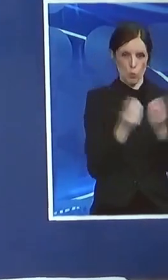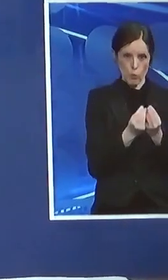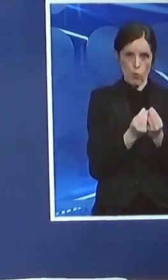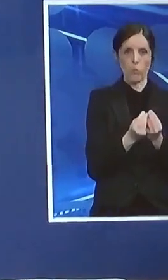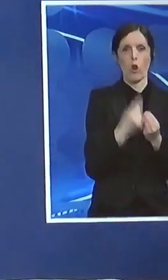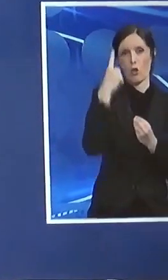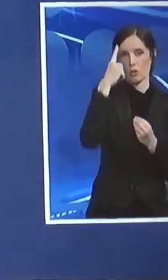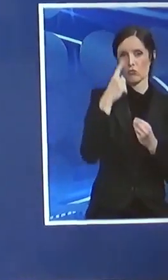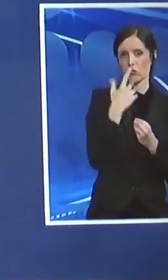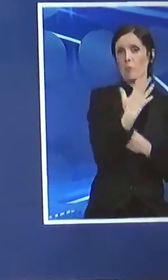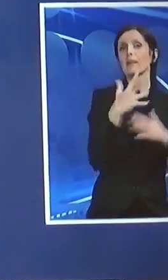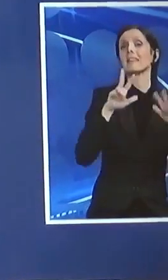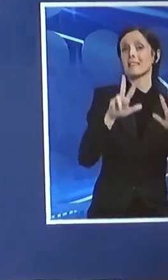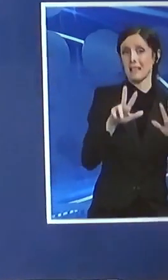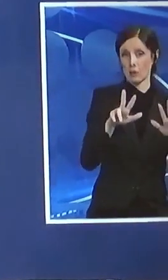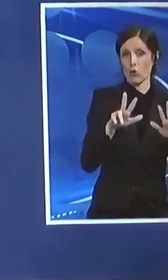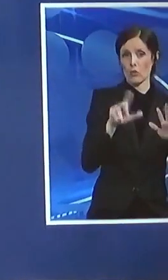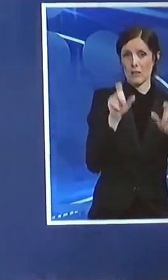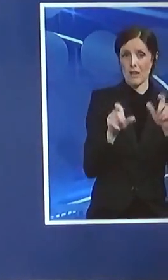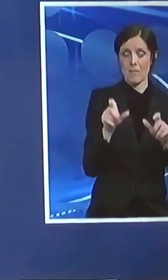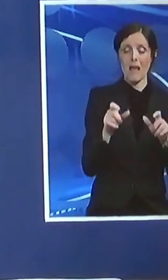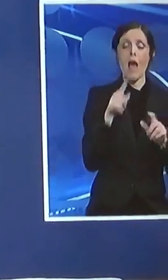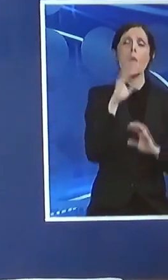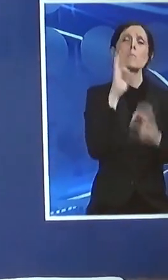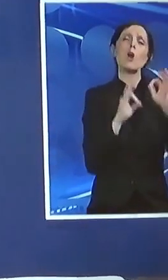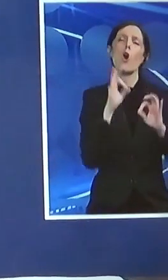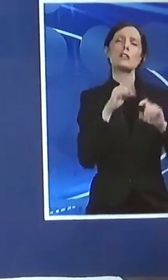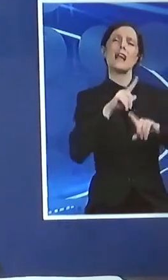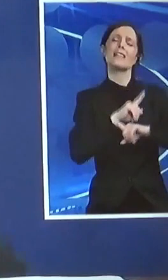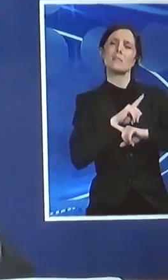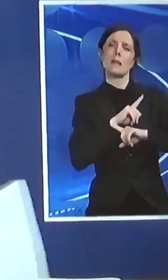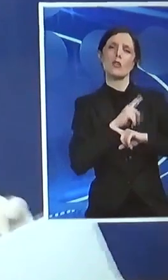58. Procenat smrtnosti je trenutno